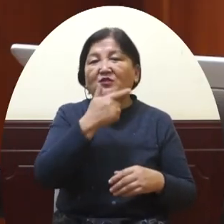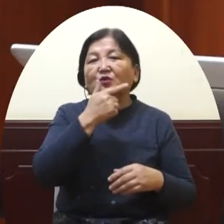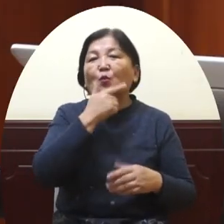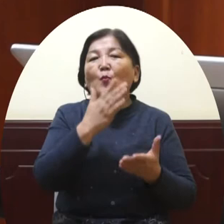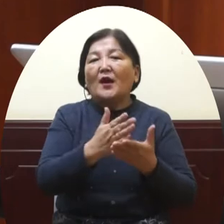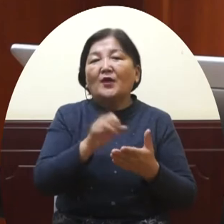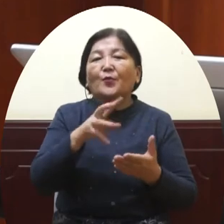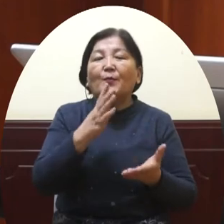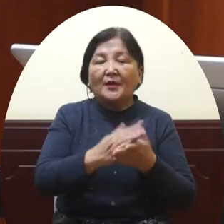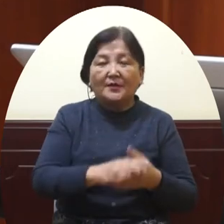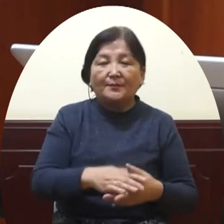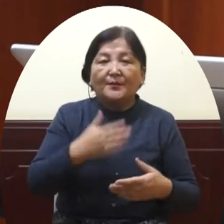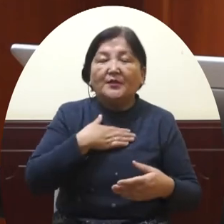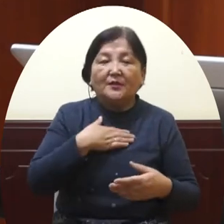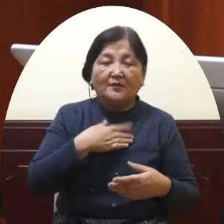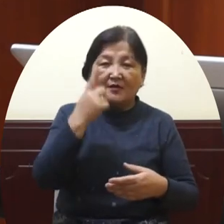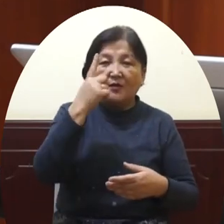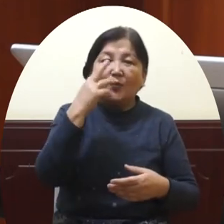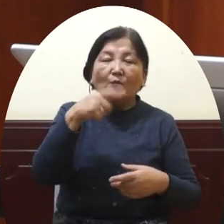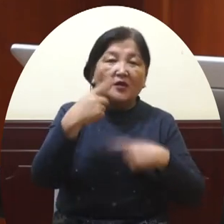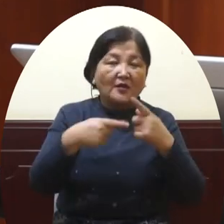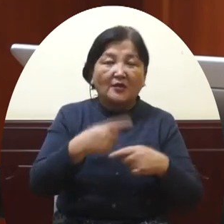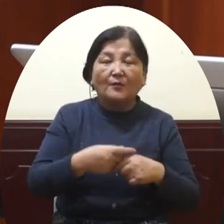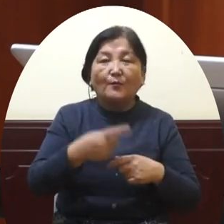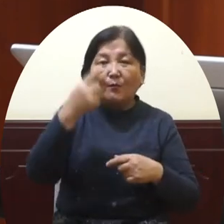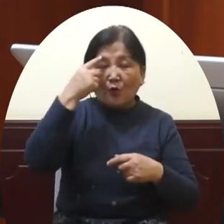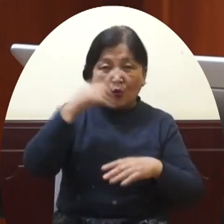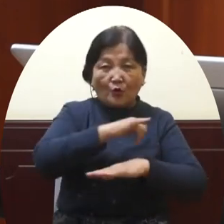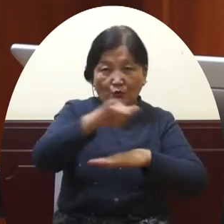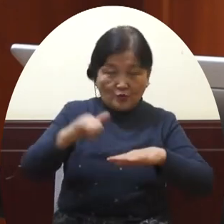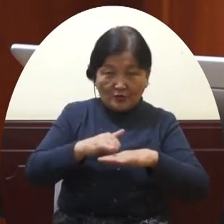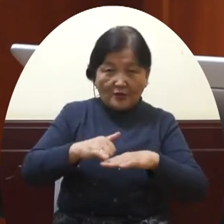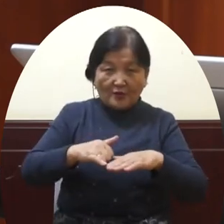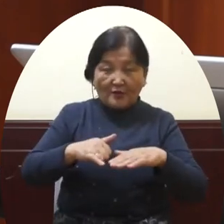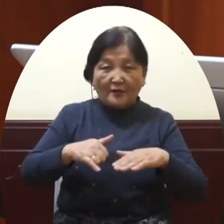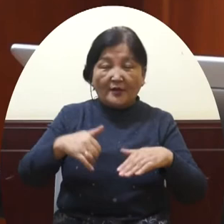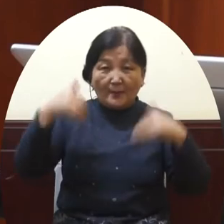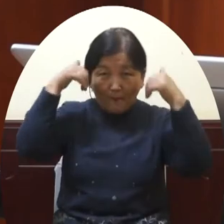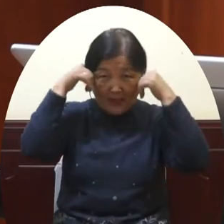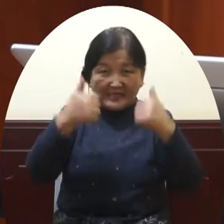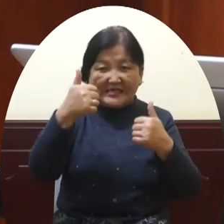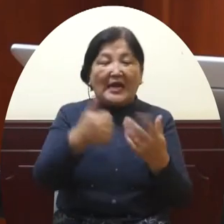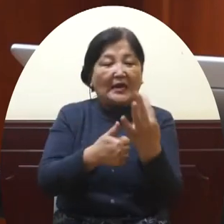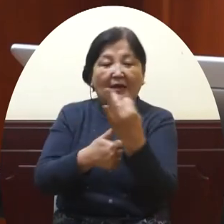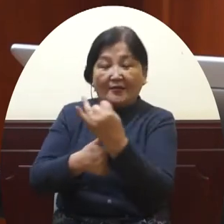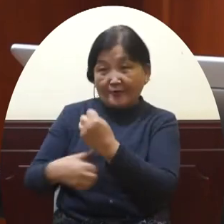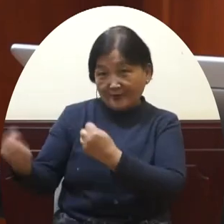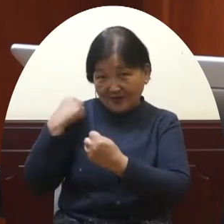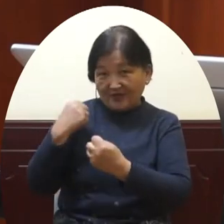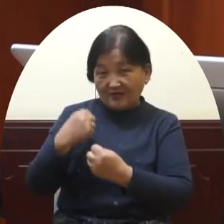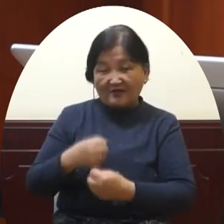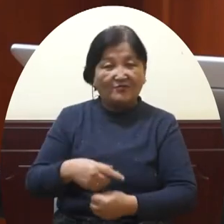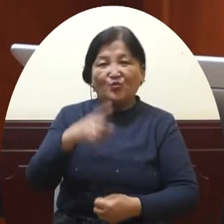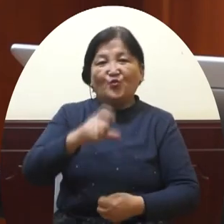За бид нар нэг ийм үг хэлдэг. Монгол улс бол малаа маягс сайн тоолдог. Гэхдээ хүний ерөөсөө тоолж чаддгүй гэж.